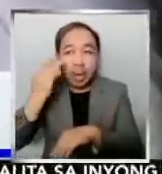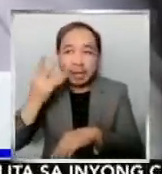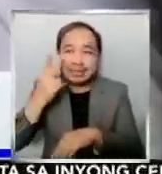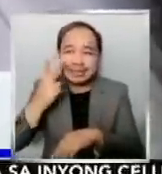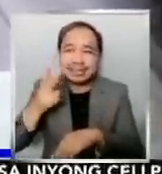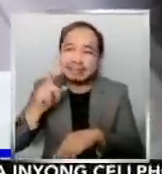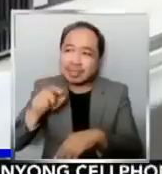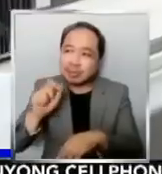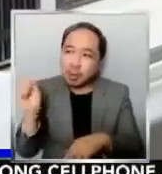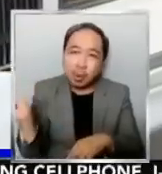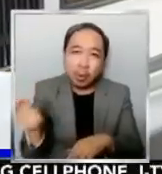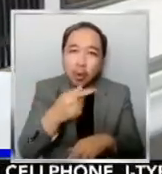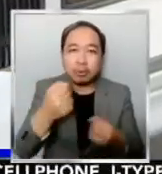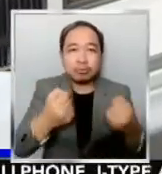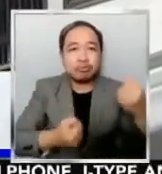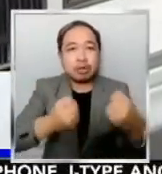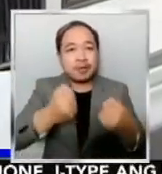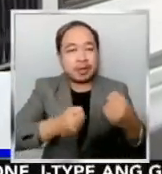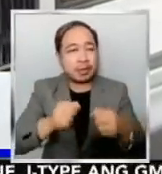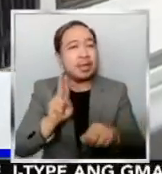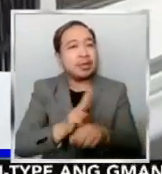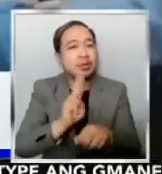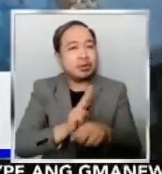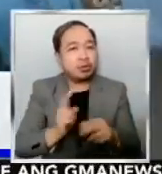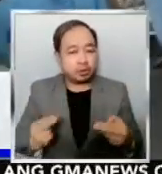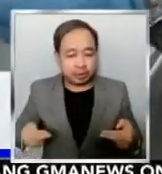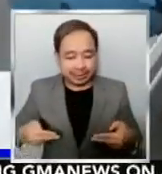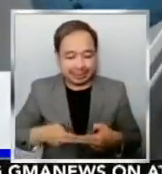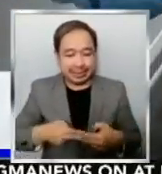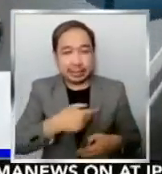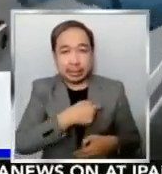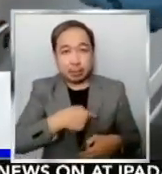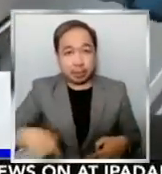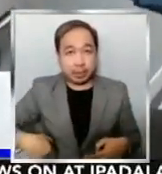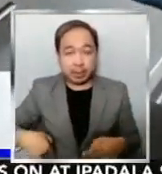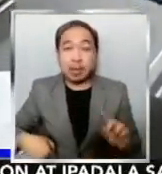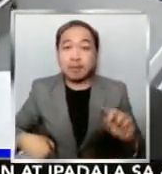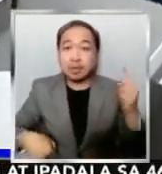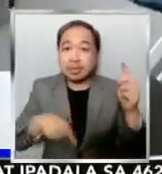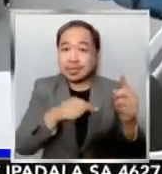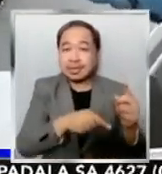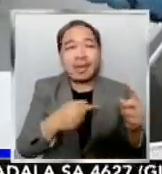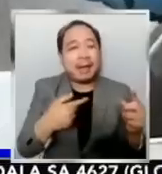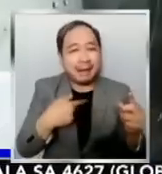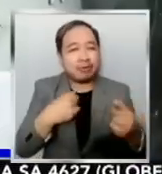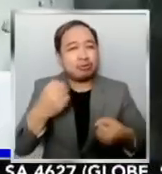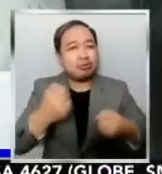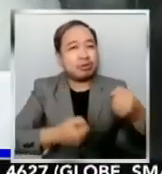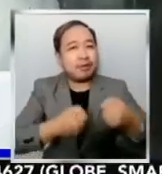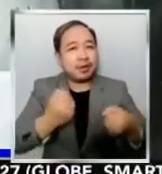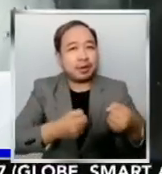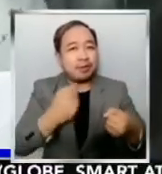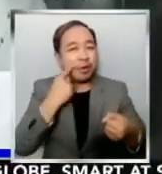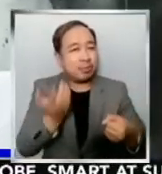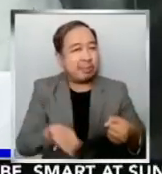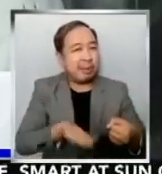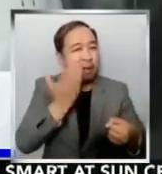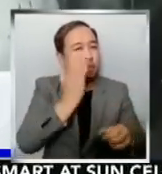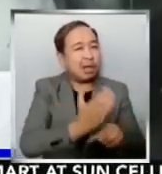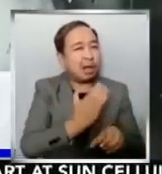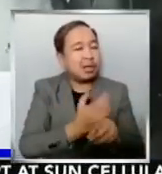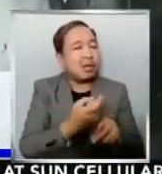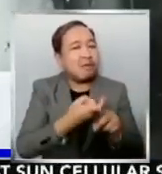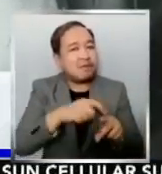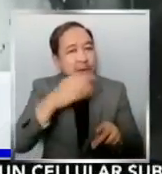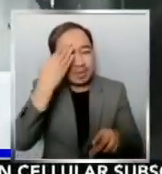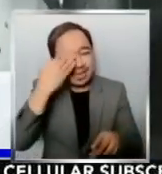mga motorista. Isa sa mga pinakaunang nasita, ang limousine driver na ito na galing sa Cavite. Eh, kanina kasi naka-seatbelt